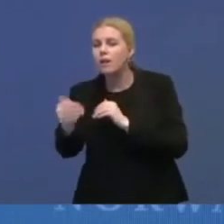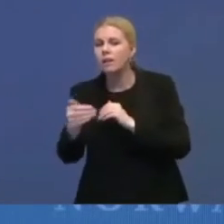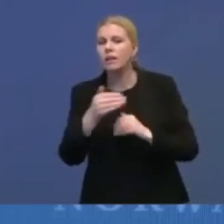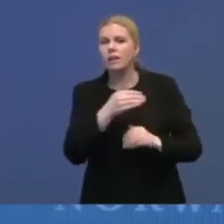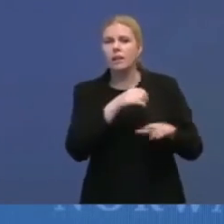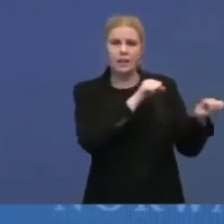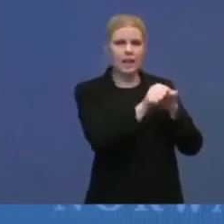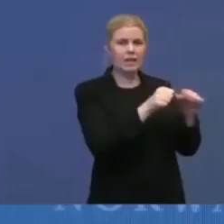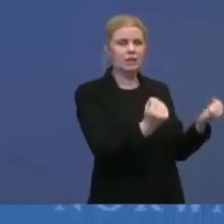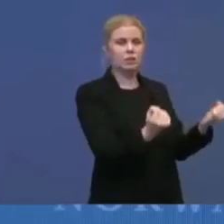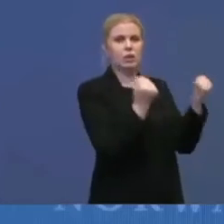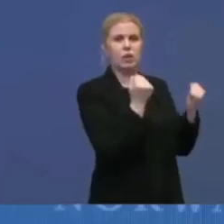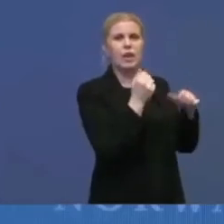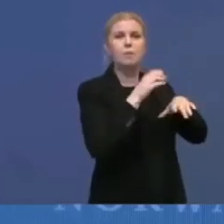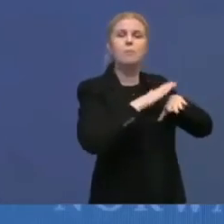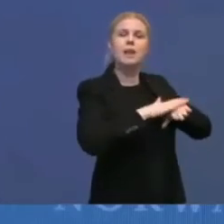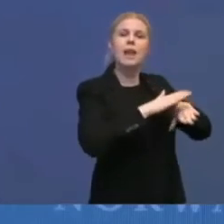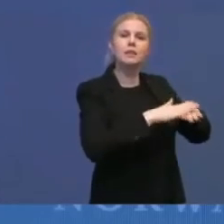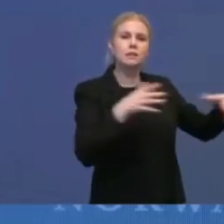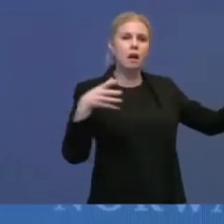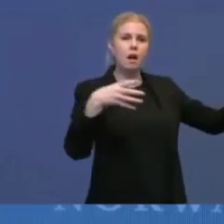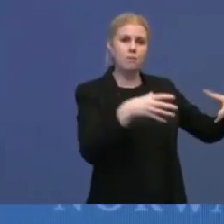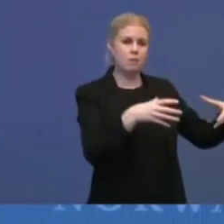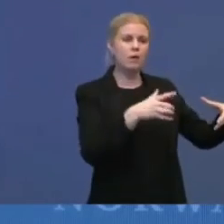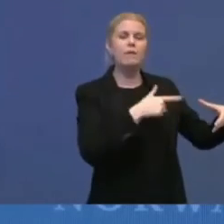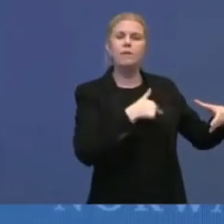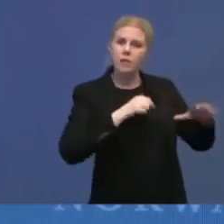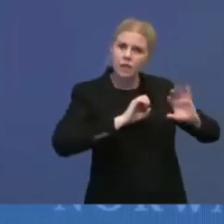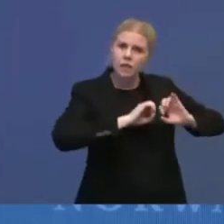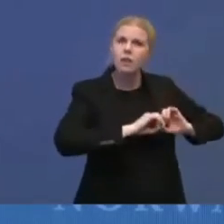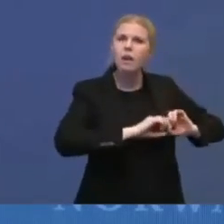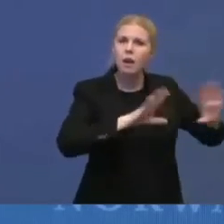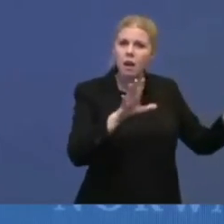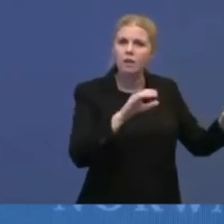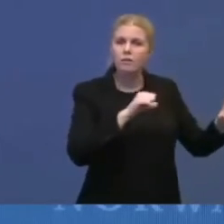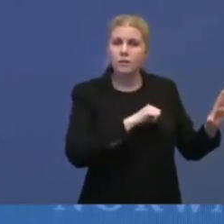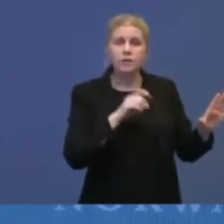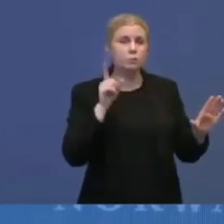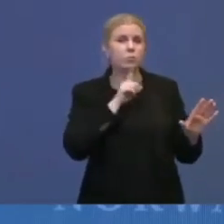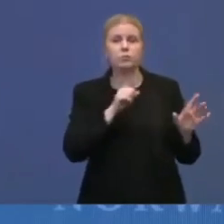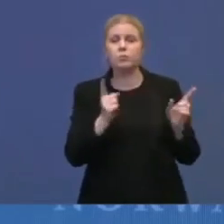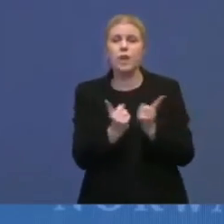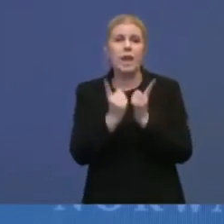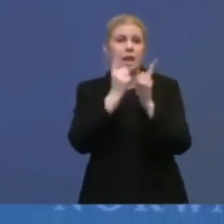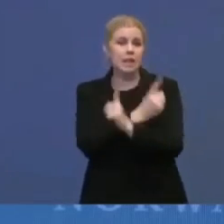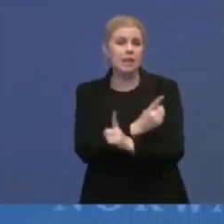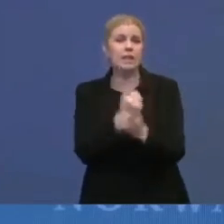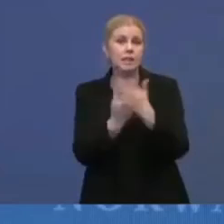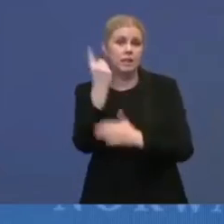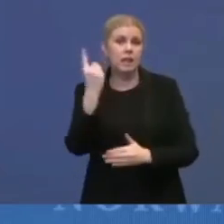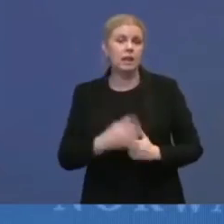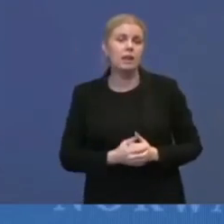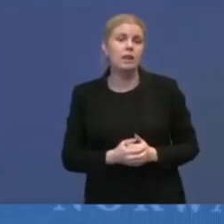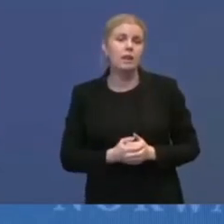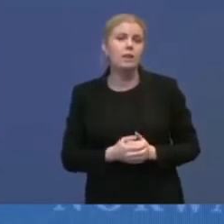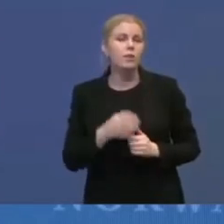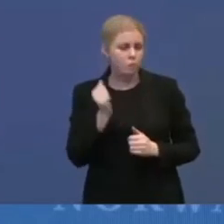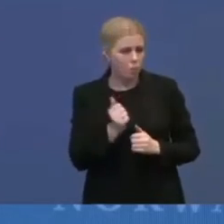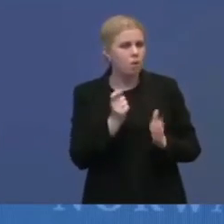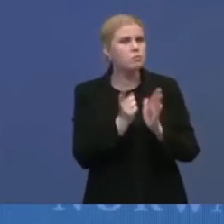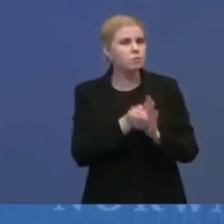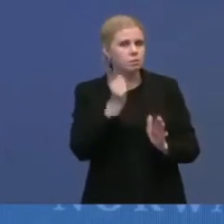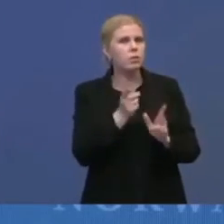ucineysa diyar garooga si aynnu diyar uaxanu haddi isbeddallu deg deg ihi ai daqaan.